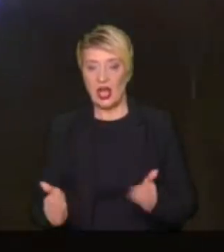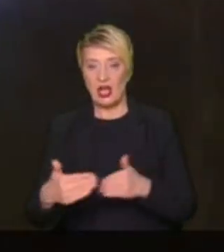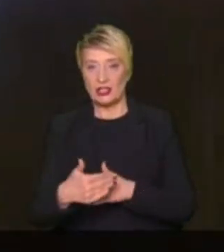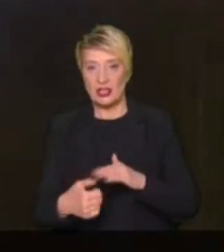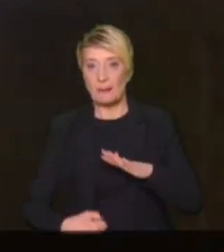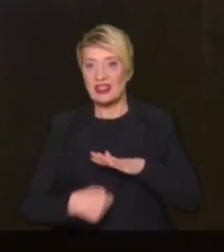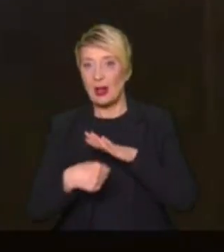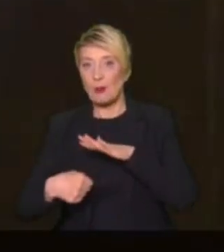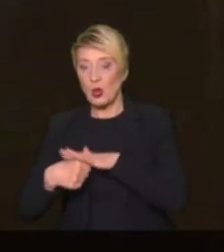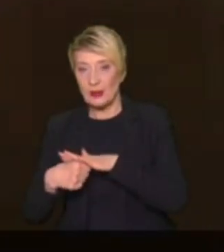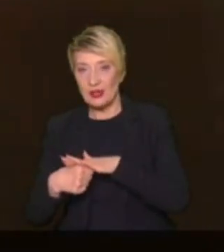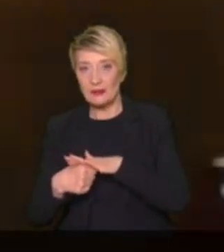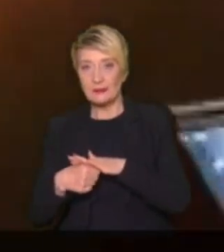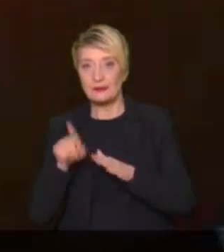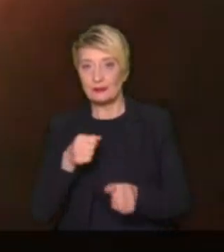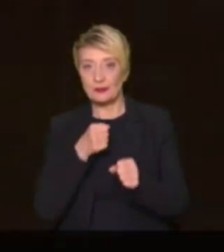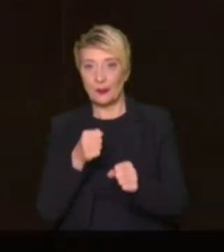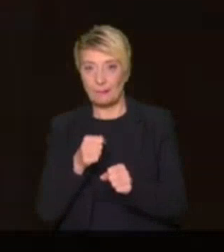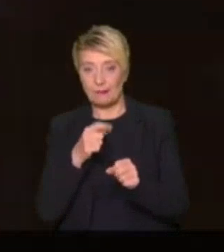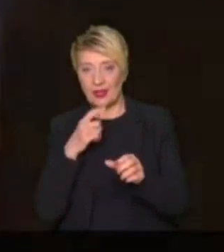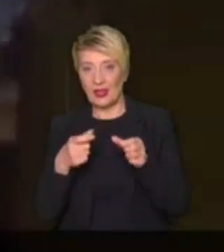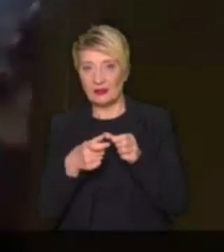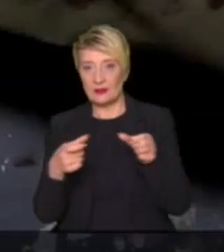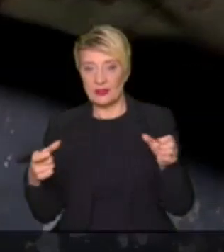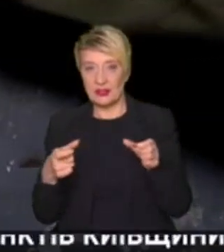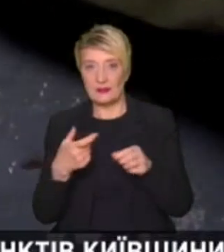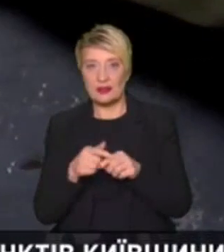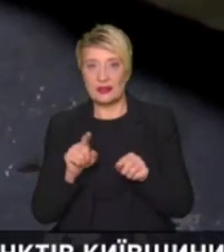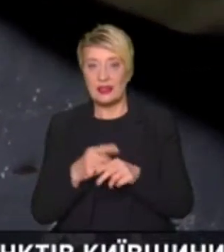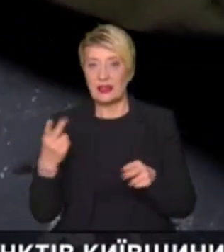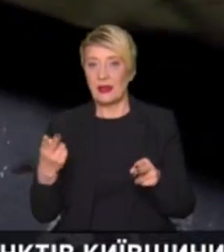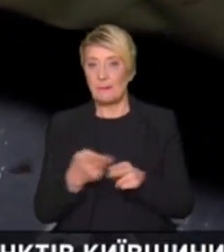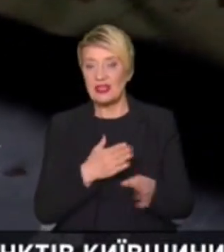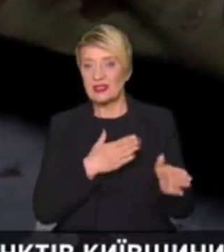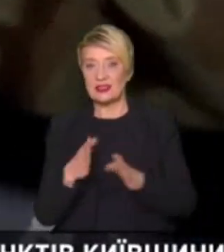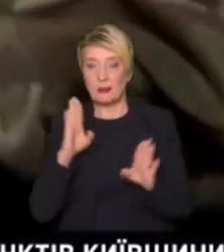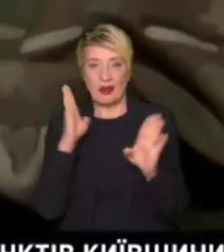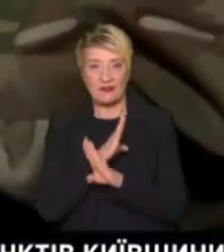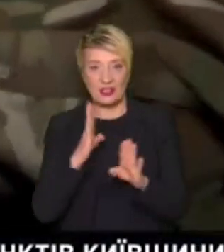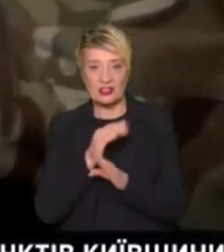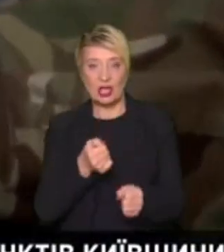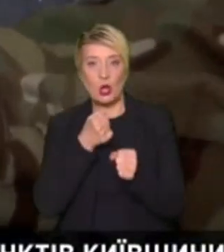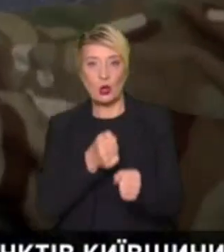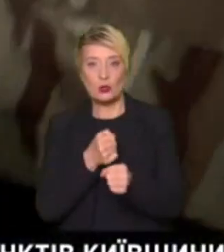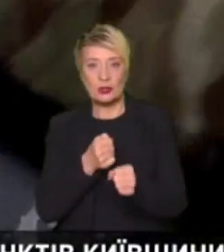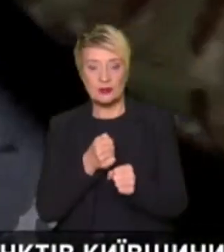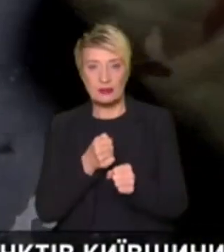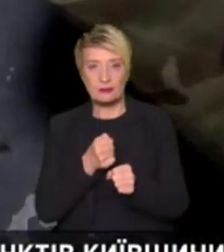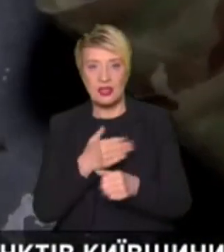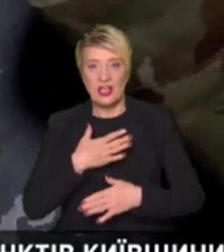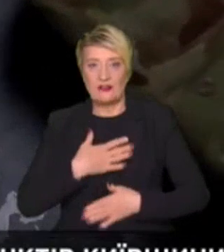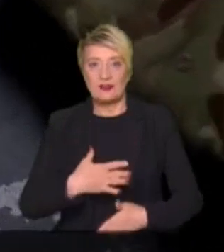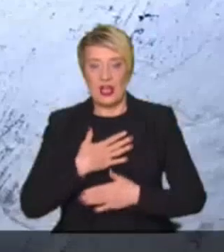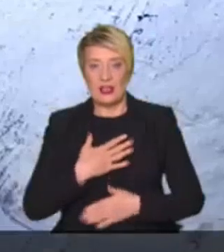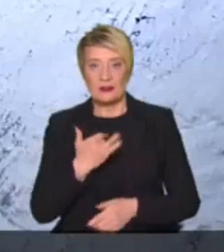час бою каземати вмить заповнювалися пороховими газами. Без системи вентиляції кулеметники вчаділи б вже за